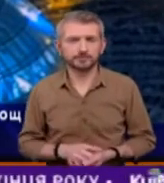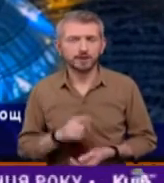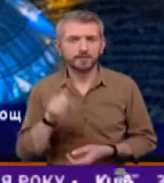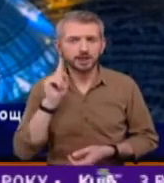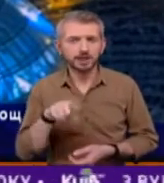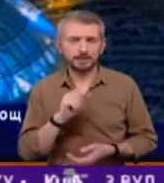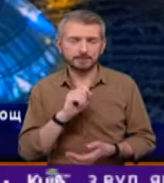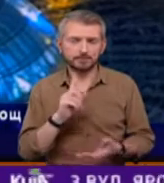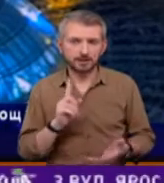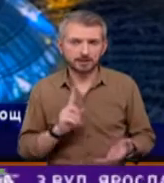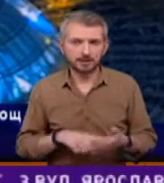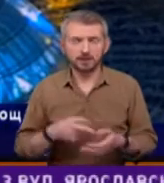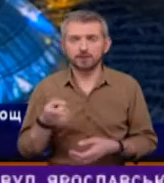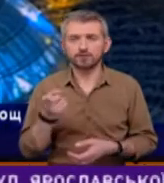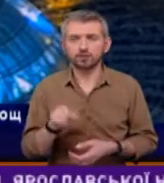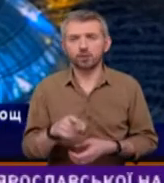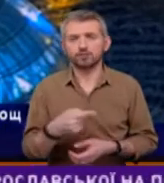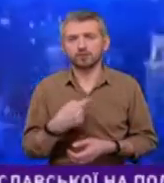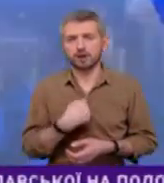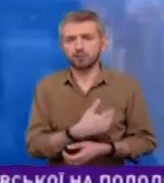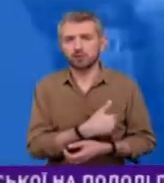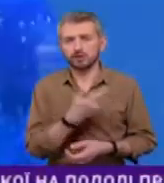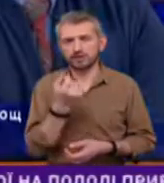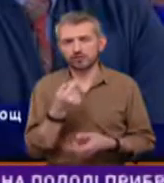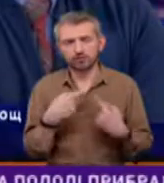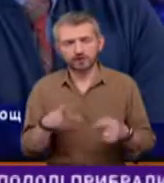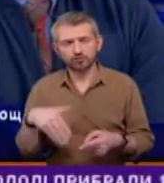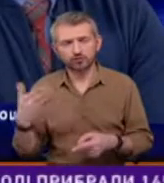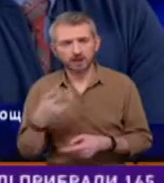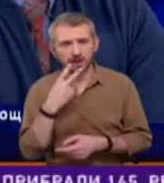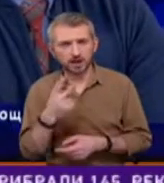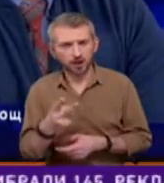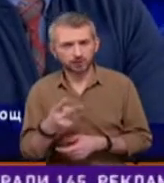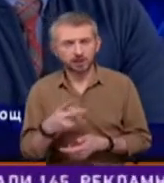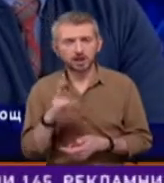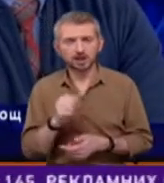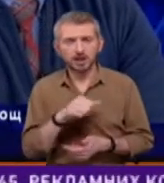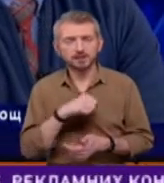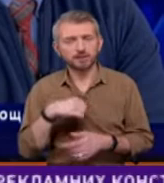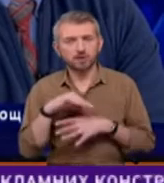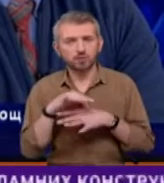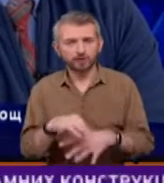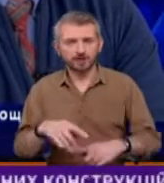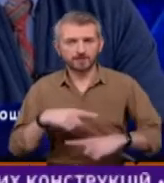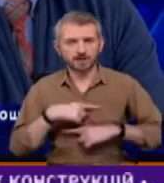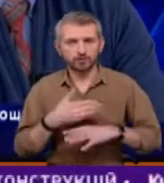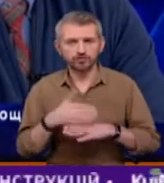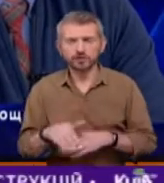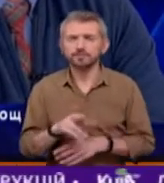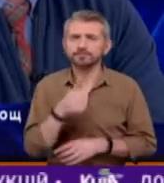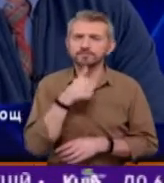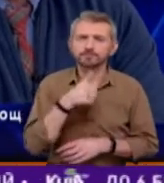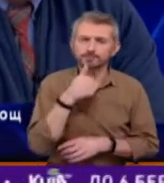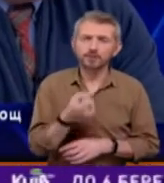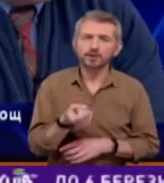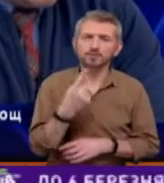знаєте, питання в тому, я б хотів дещо з іншої сторони глянути, власне, на саме проведення фінальної частини. Як вас звуть? Звідки